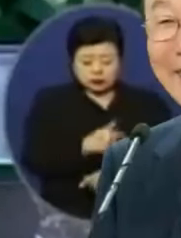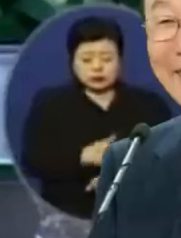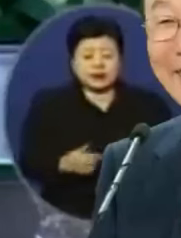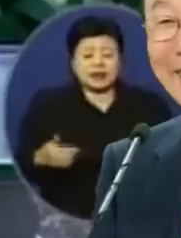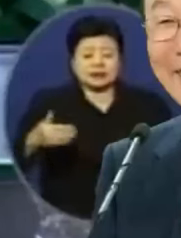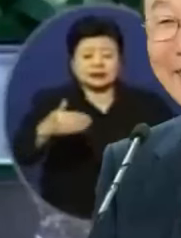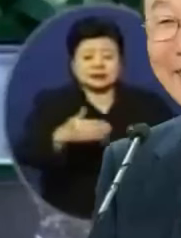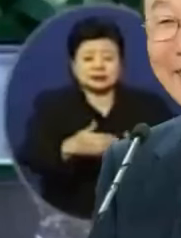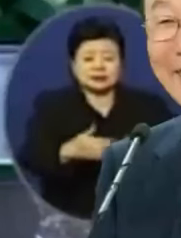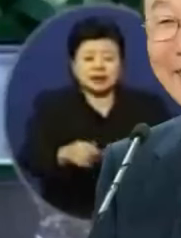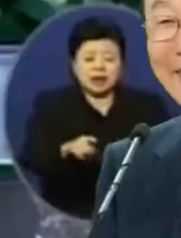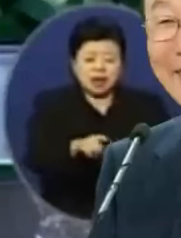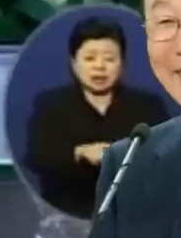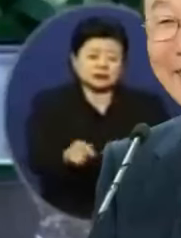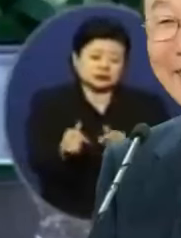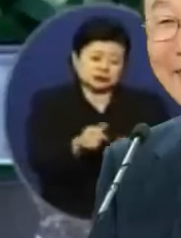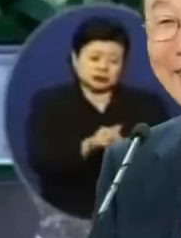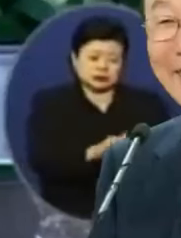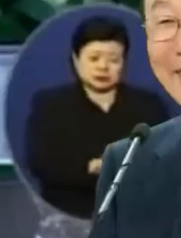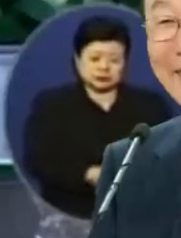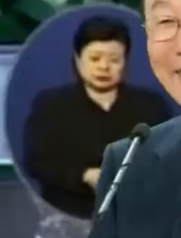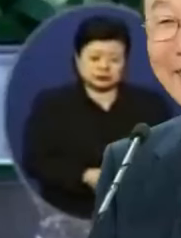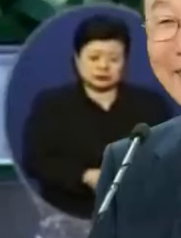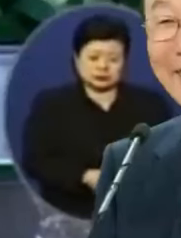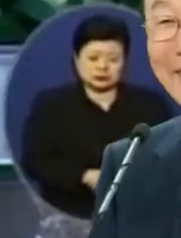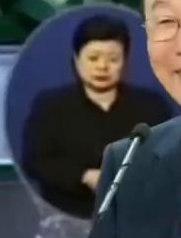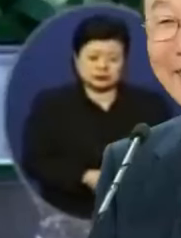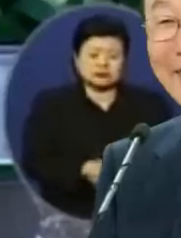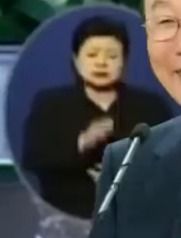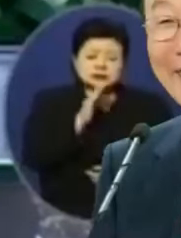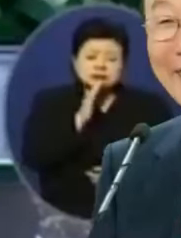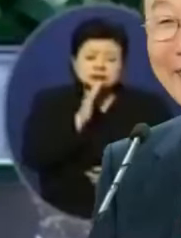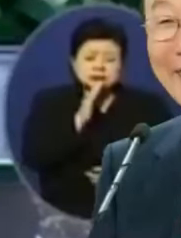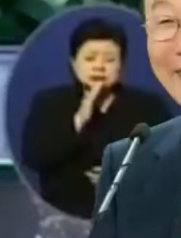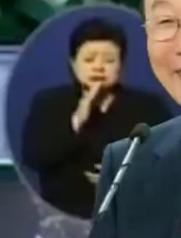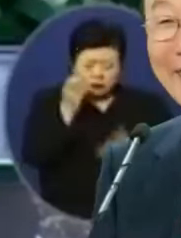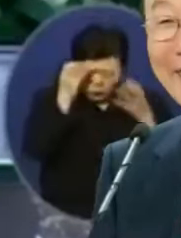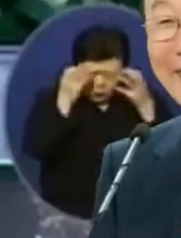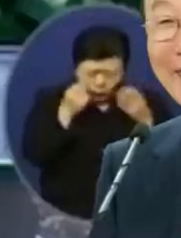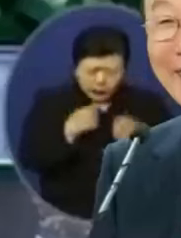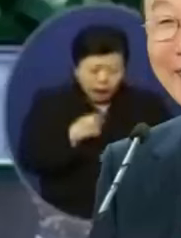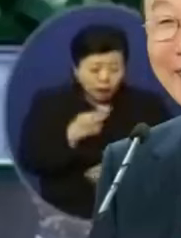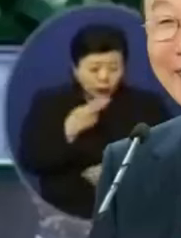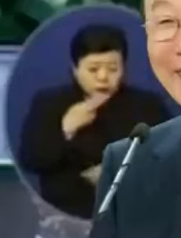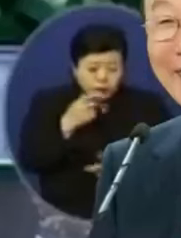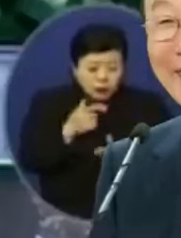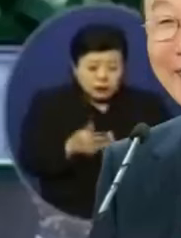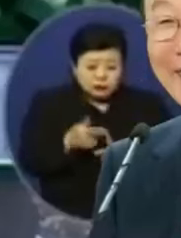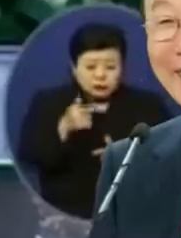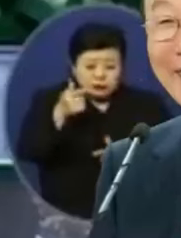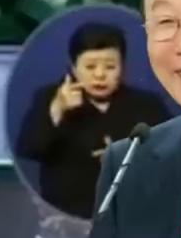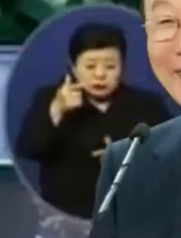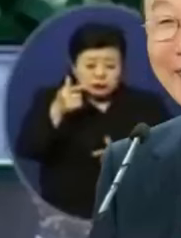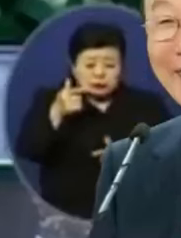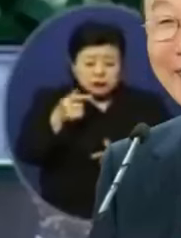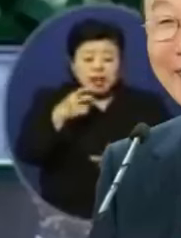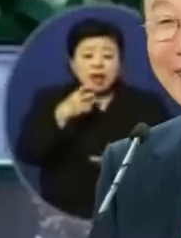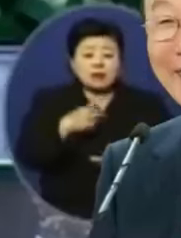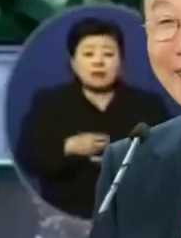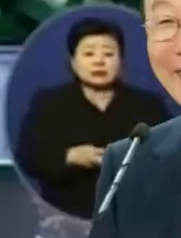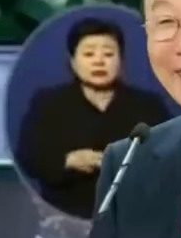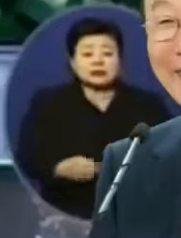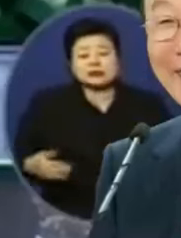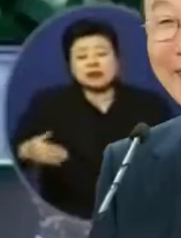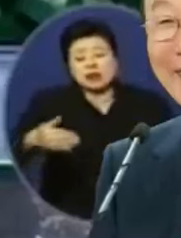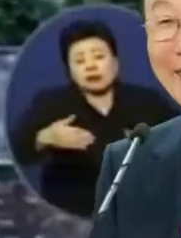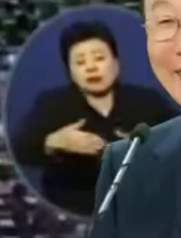안겨서 같이 죽은 것이 되는 것입니다. 실제는 우리는 고통을 안 당했는데 예수님이 법적으로 우리를